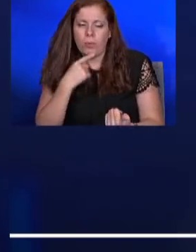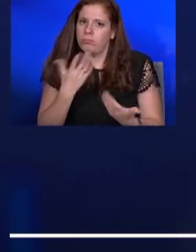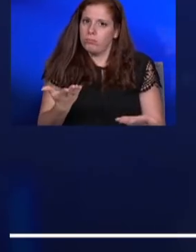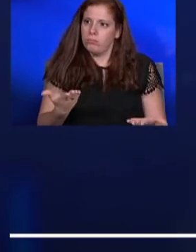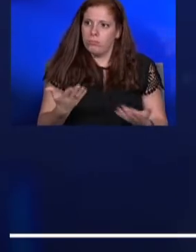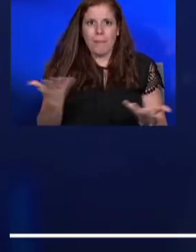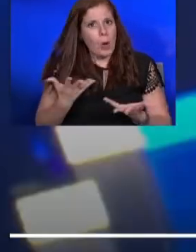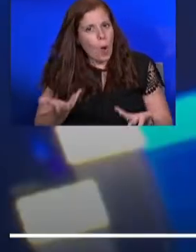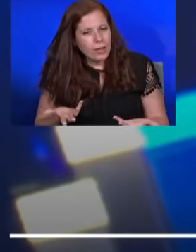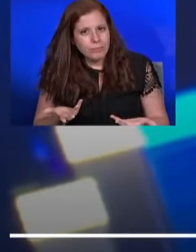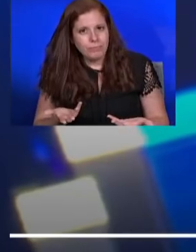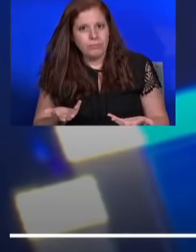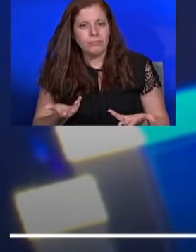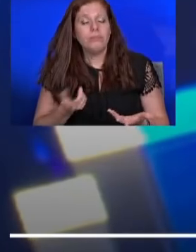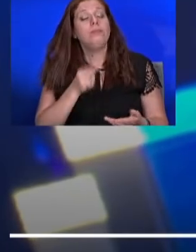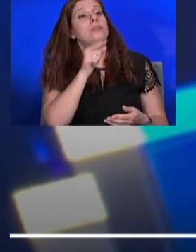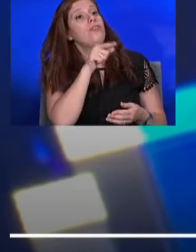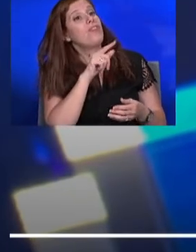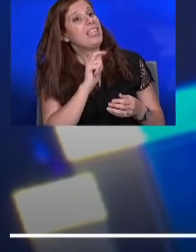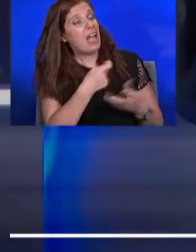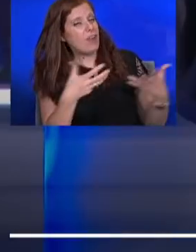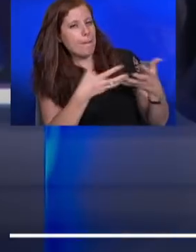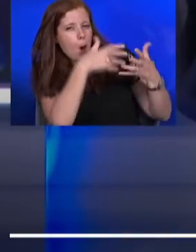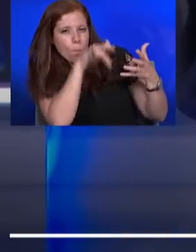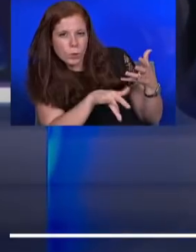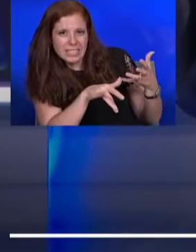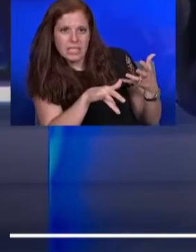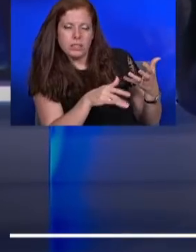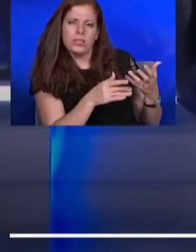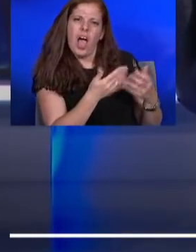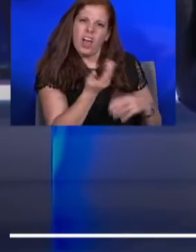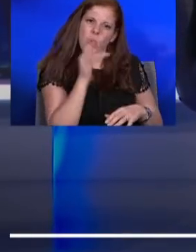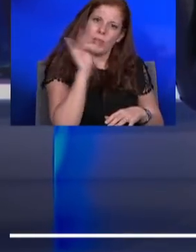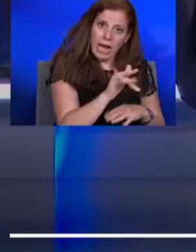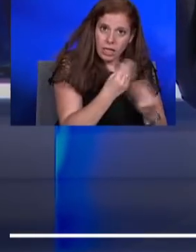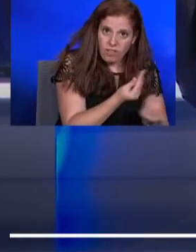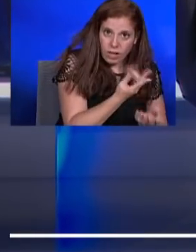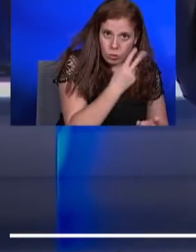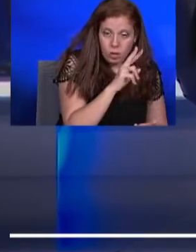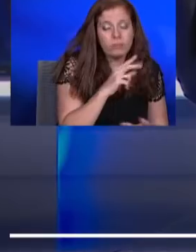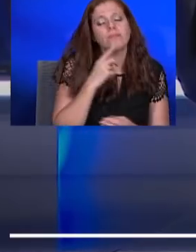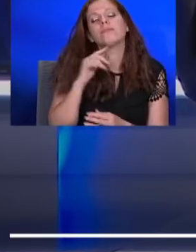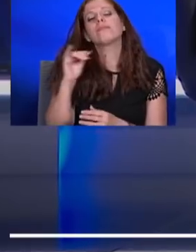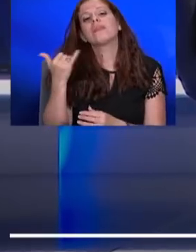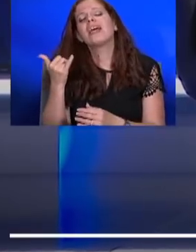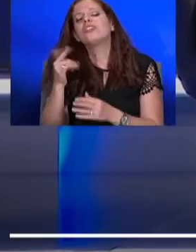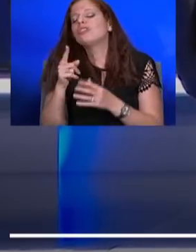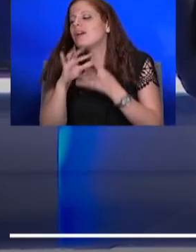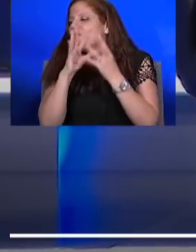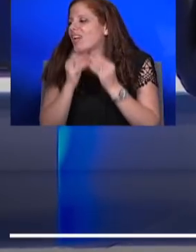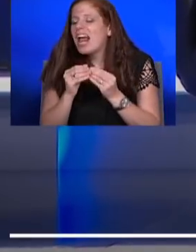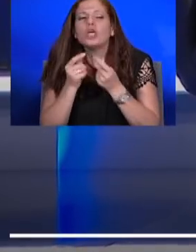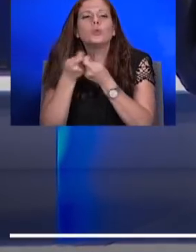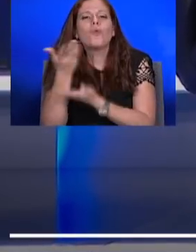דווקא מהאופוזיציה נשמע קול רם יותר נגד העניין הזה. כן, כן, שזה בכלל, השיתוף פעולה כאן שבין הקואליציה